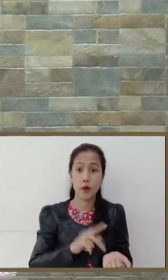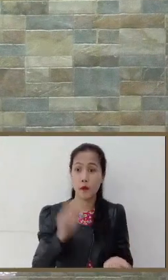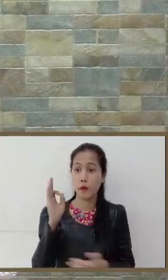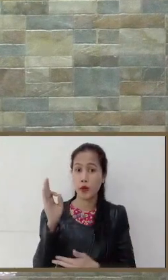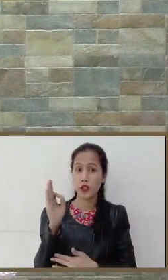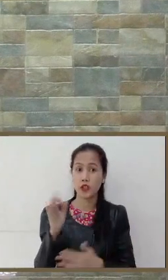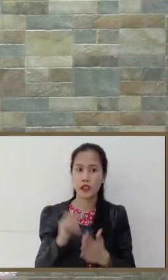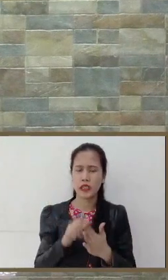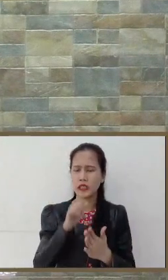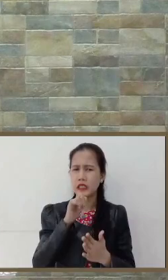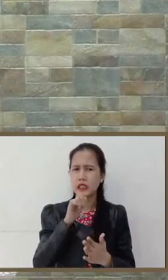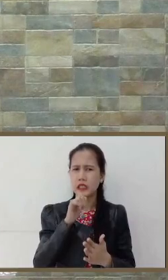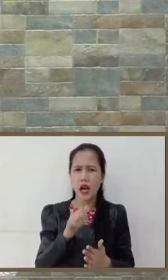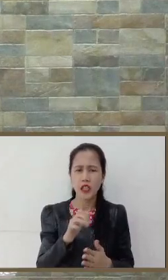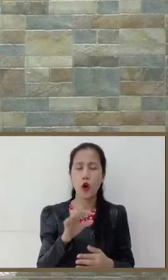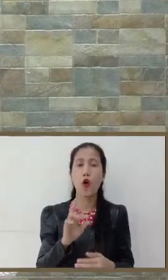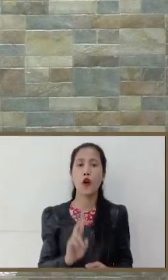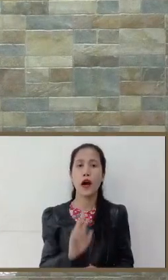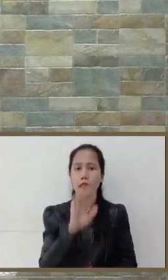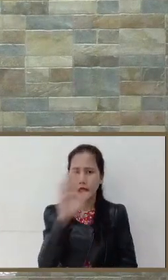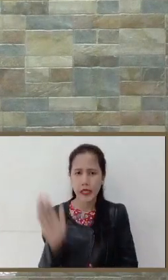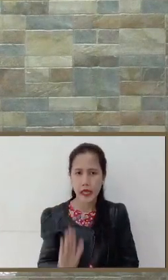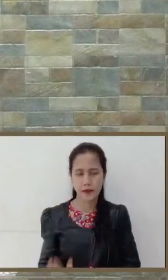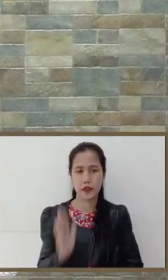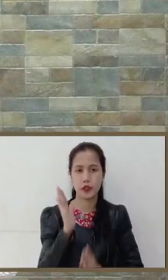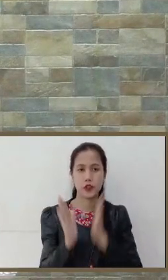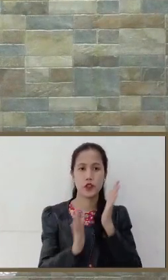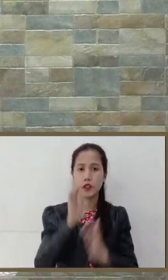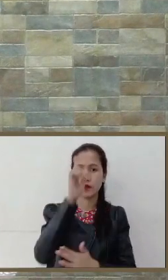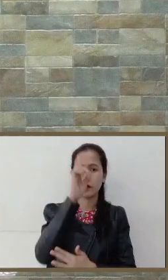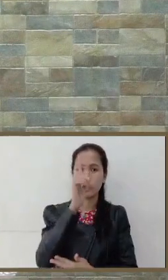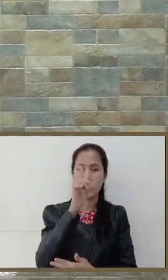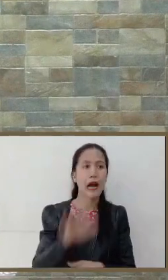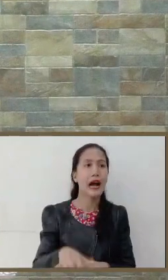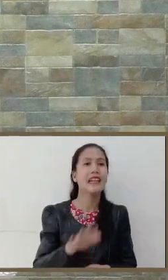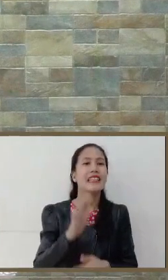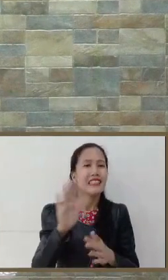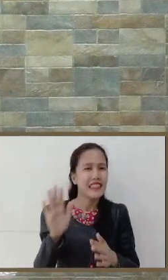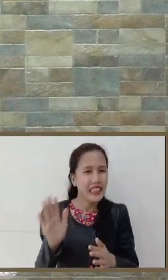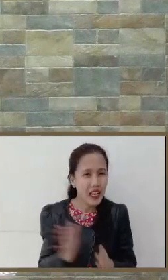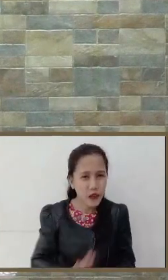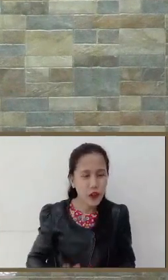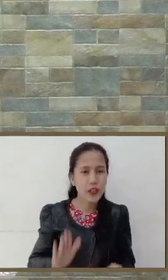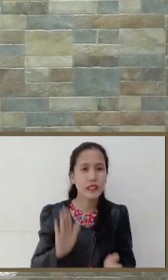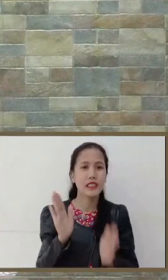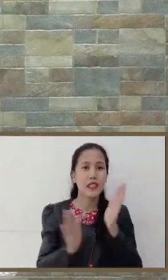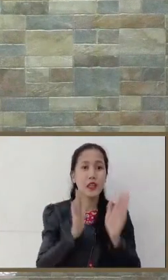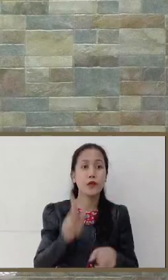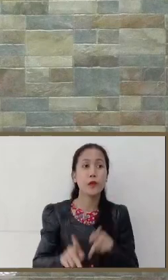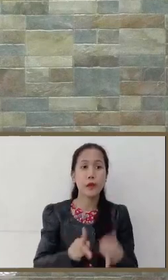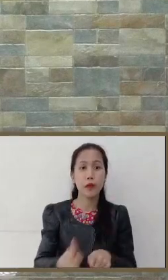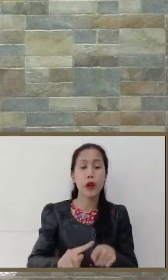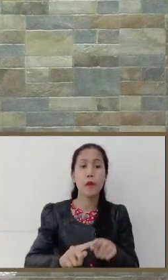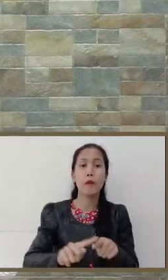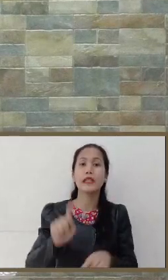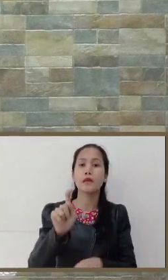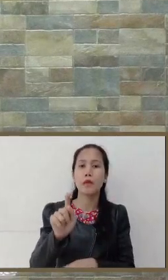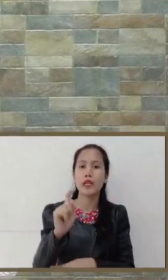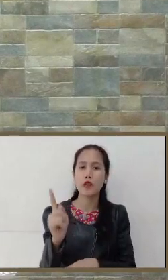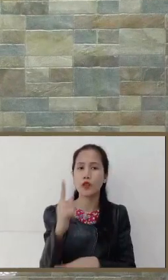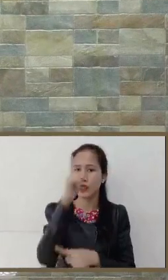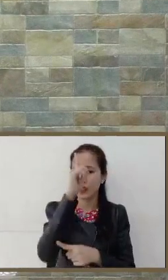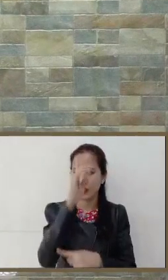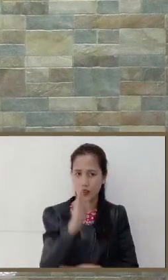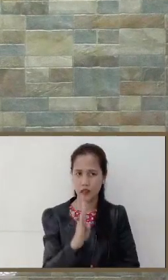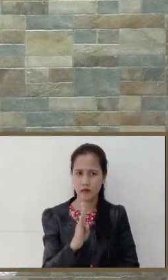wag kayong maglilingkod sa tao. Kayo ay patuloy na maglilingkod sa Diyos. Mga kapatid, ang problema ng Kristiyano, dumadating sa punto